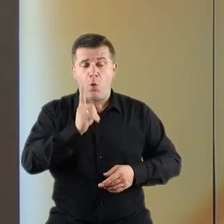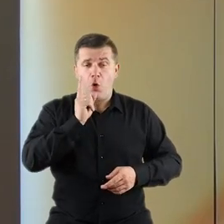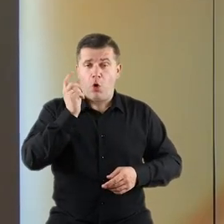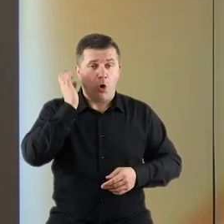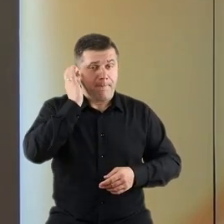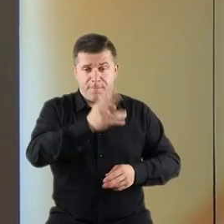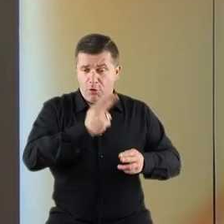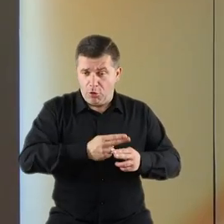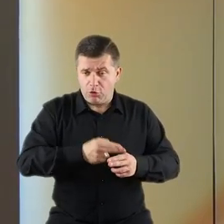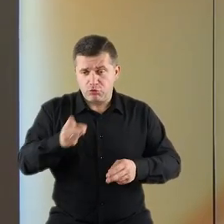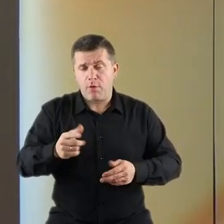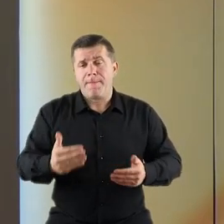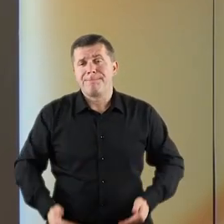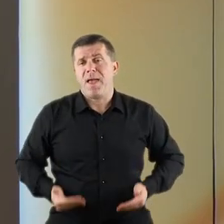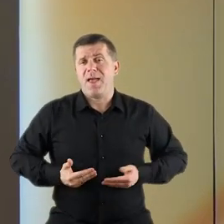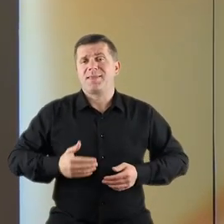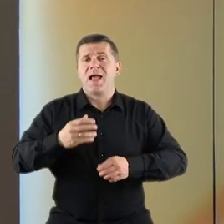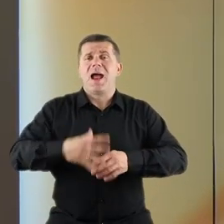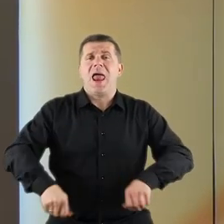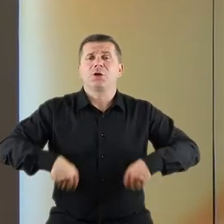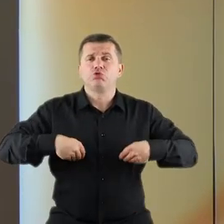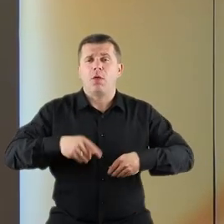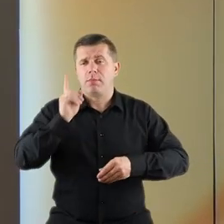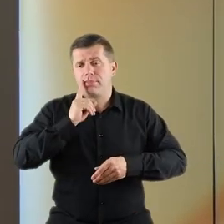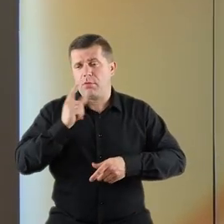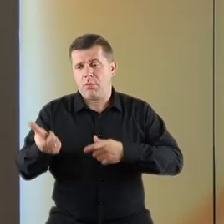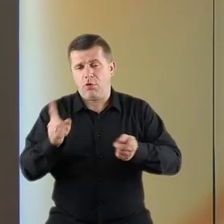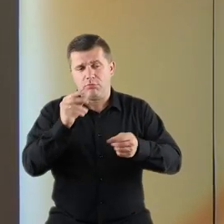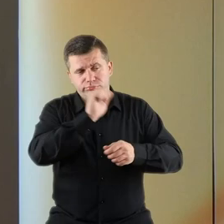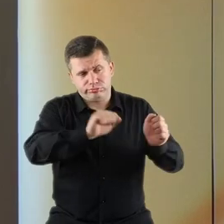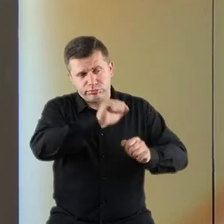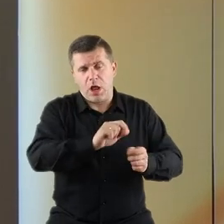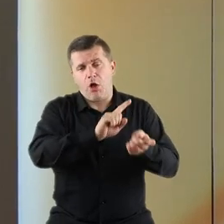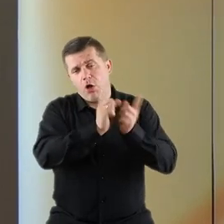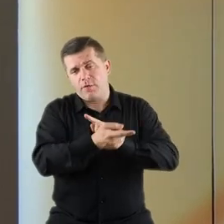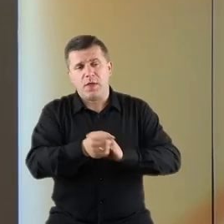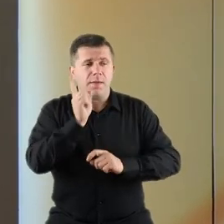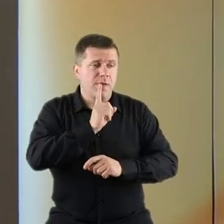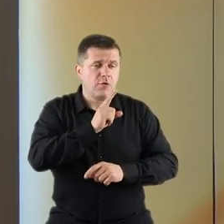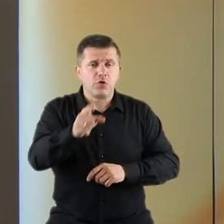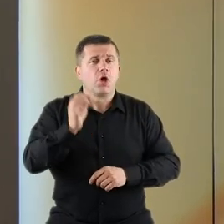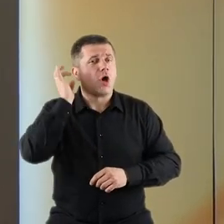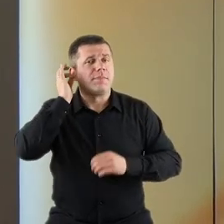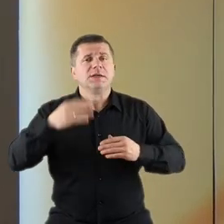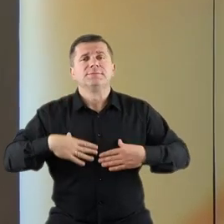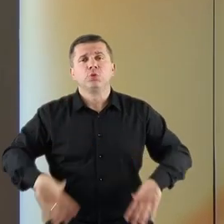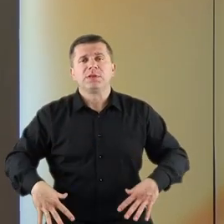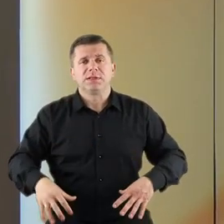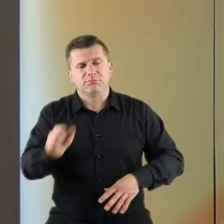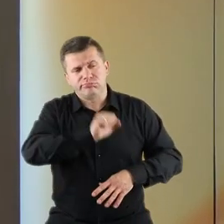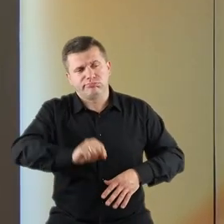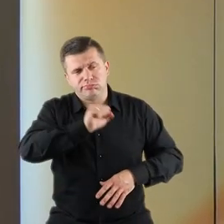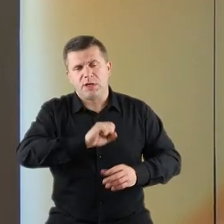męskimi majtkami to lepiej kalesony nami mężczyzn Cześć kobiecą spódnicą albo choć fartuszkiem to po chory masz wiatr